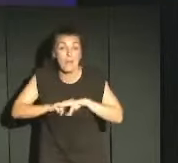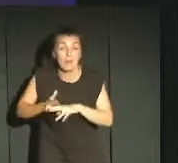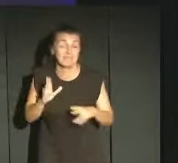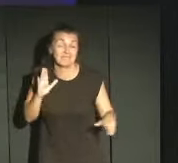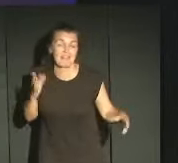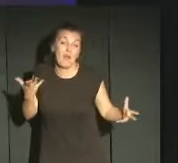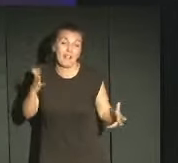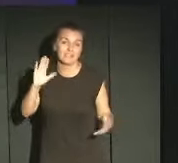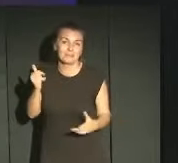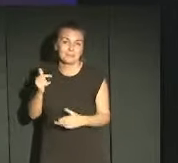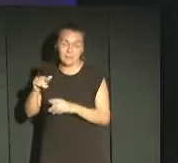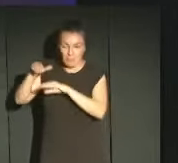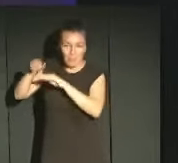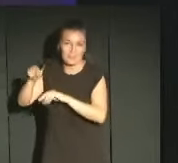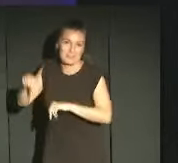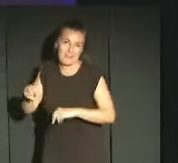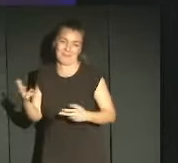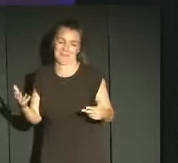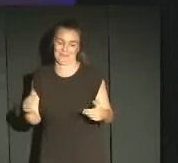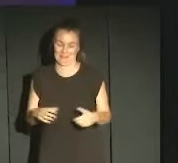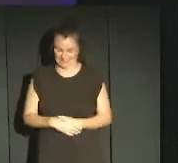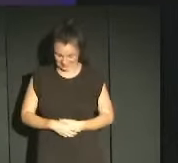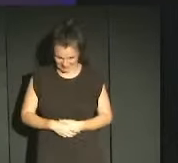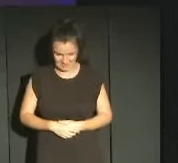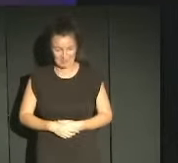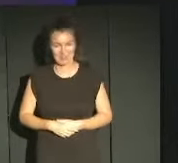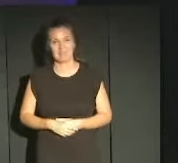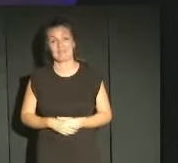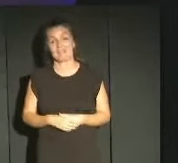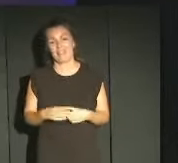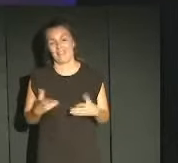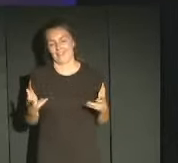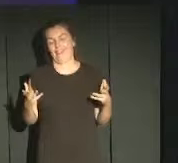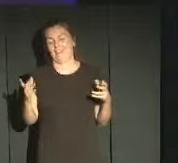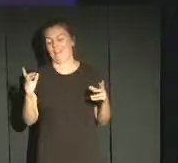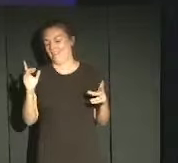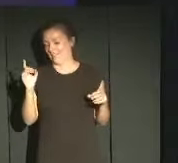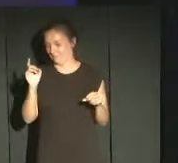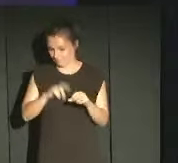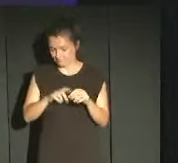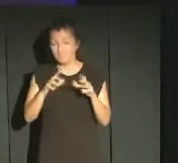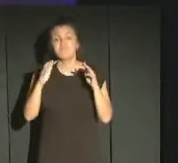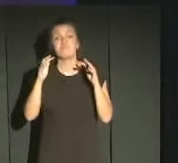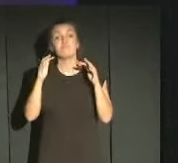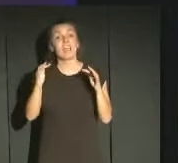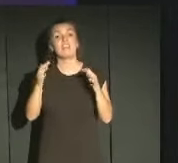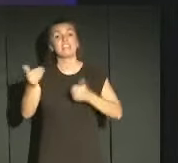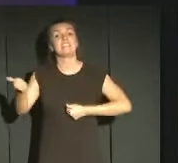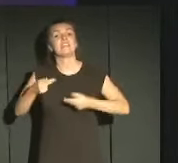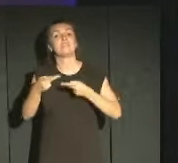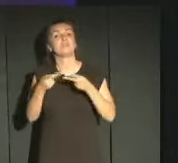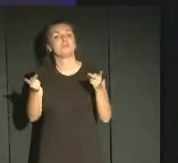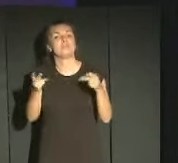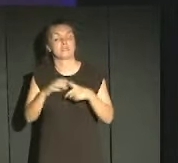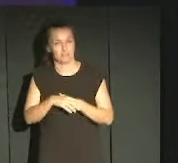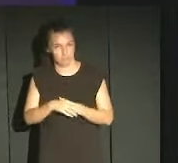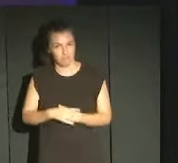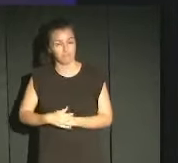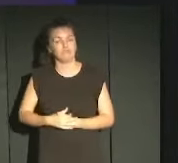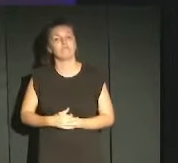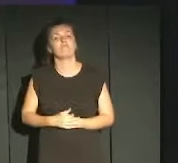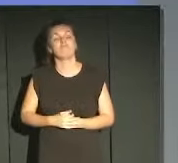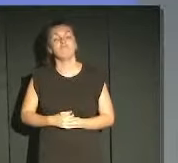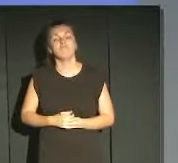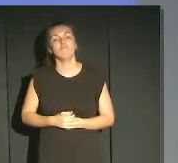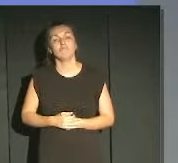les ressources et donc pour reprendre sur les services publics on sait à quel point